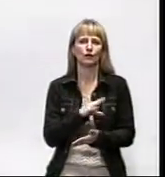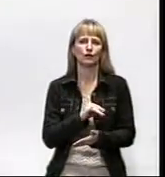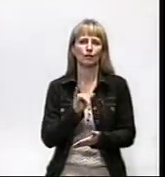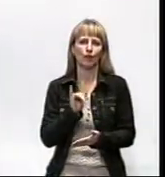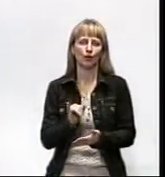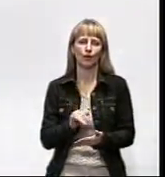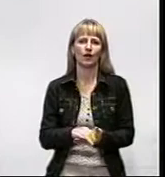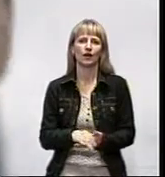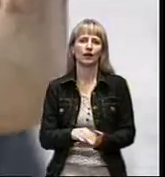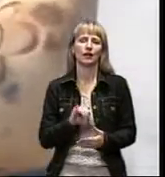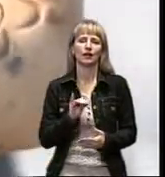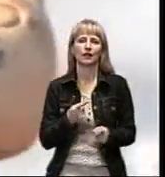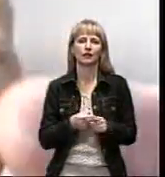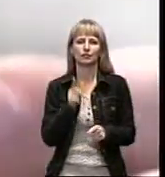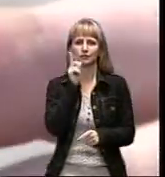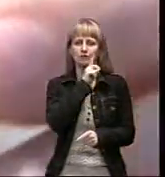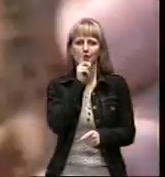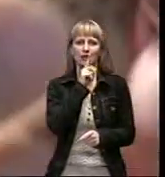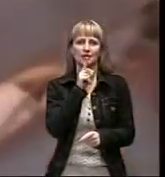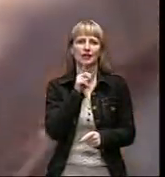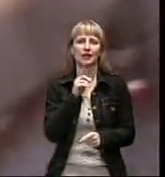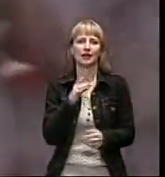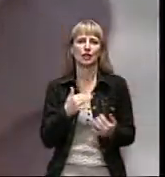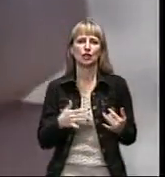Тому цей такий малесенький інструмент,